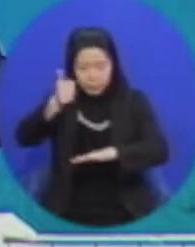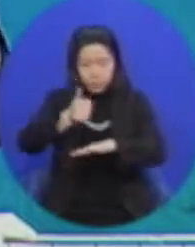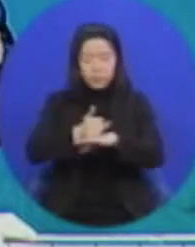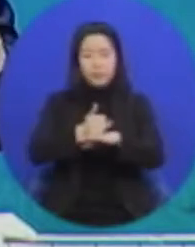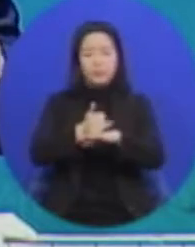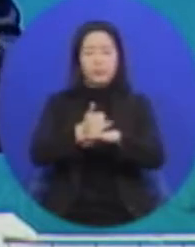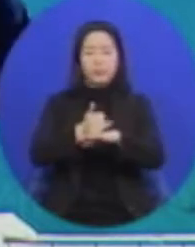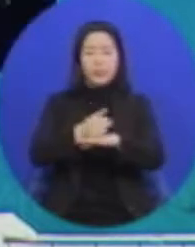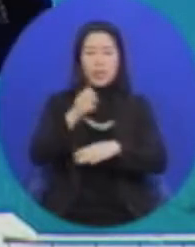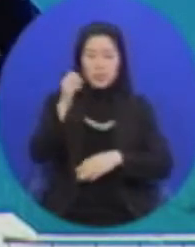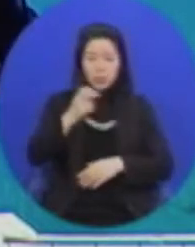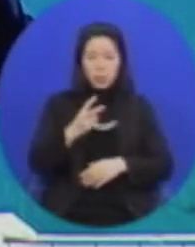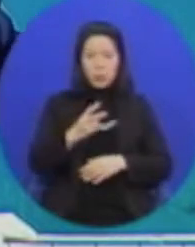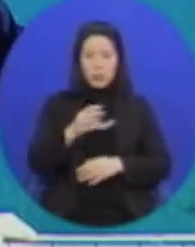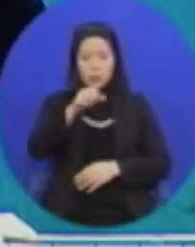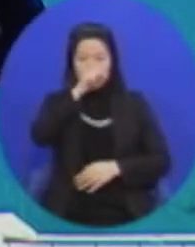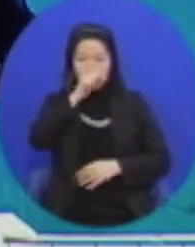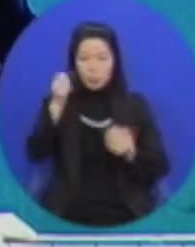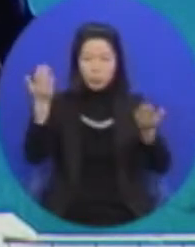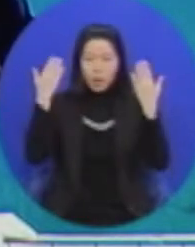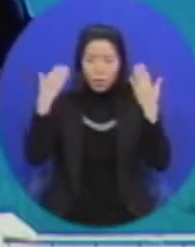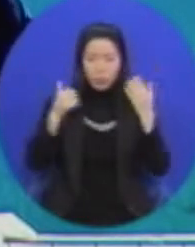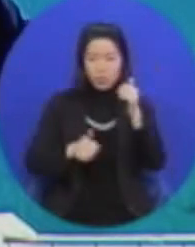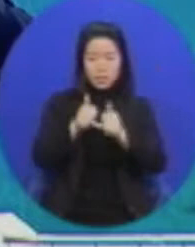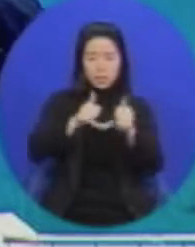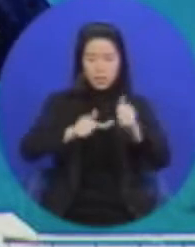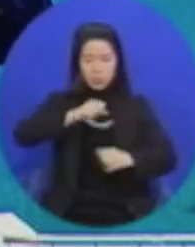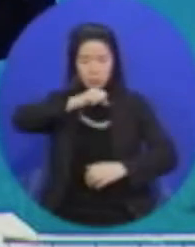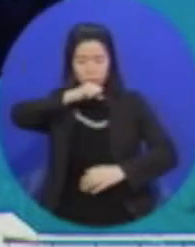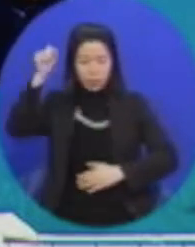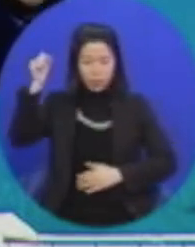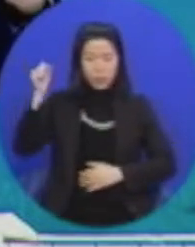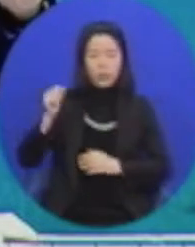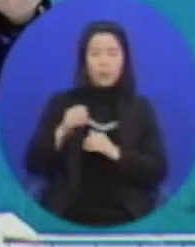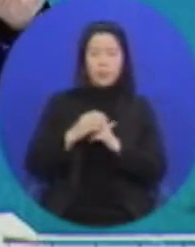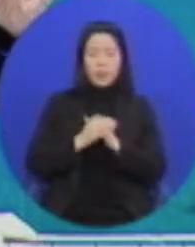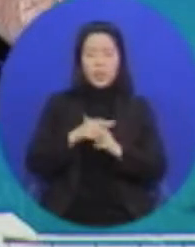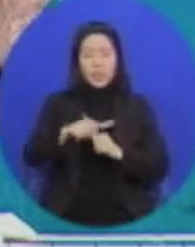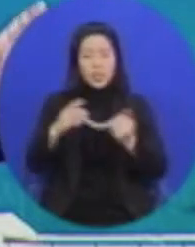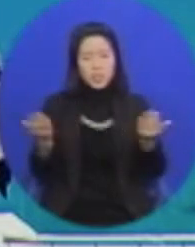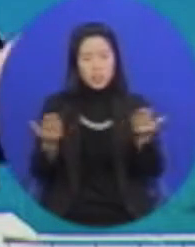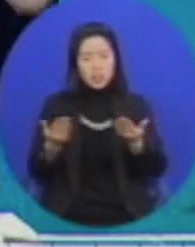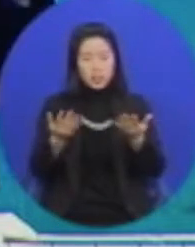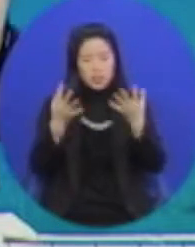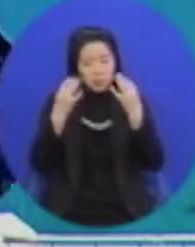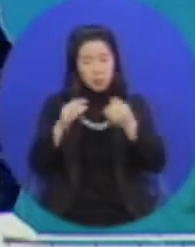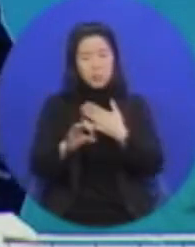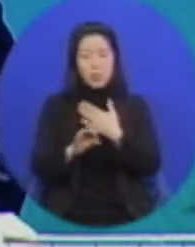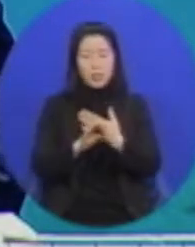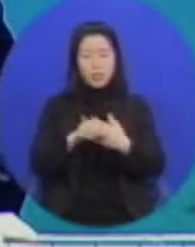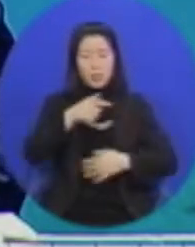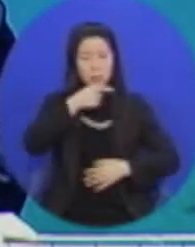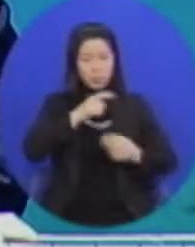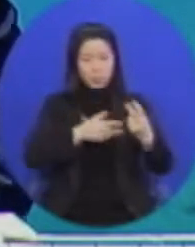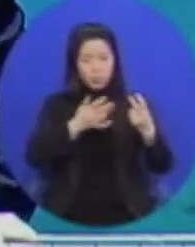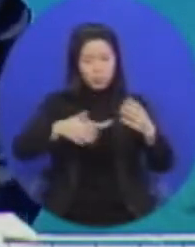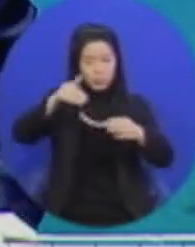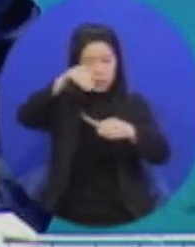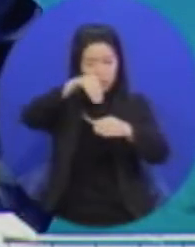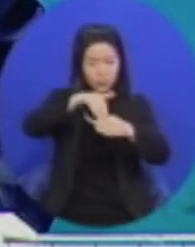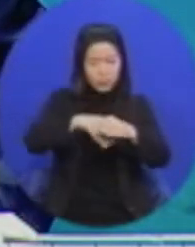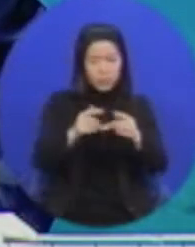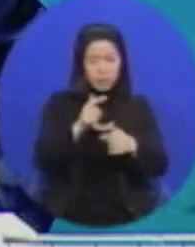뭐 좋은 학교도 시험도 잘 보고 이런 일들이 있으면 뭐 시냇가에 심은 나무 갖고